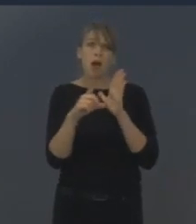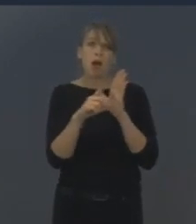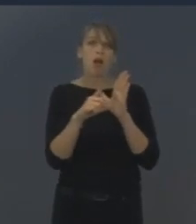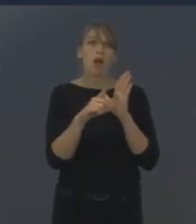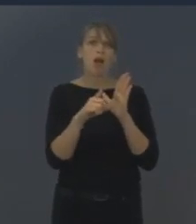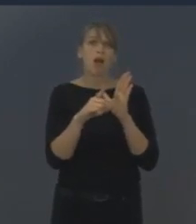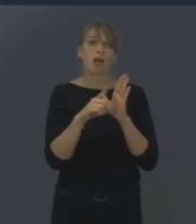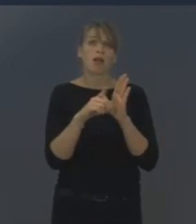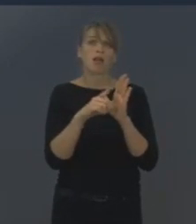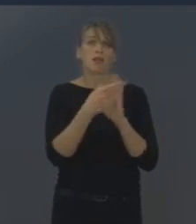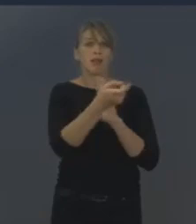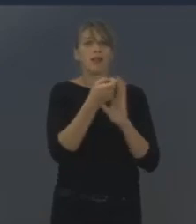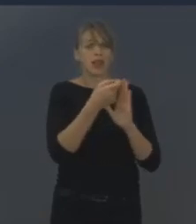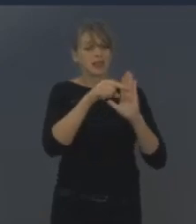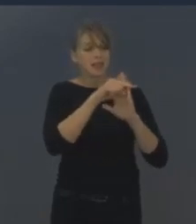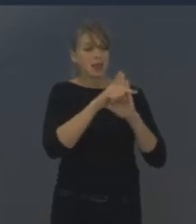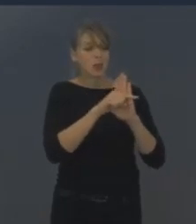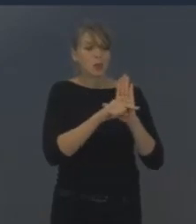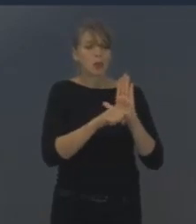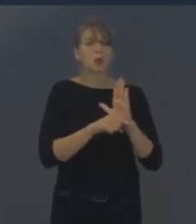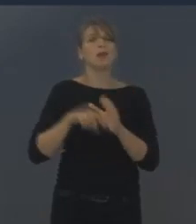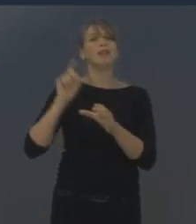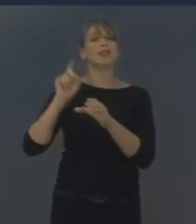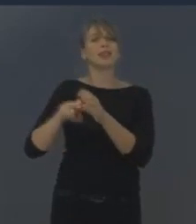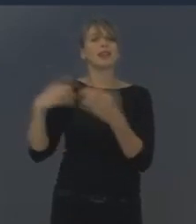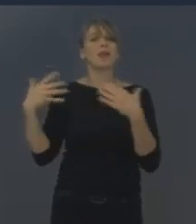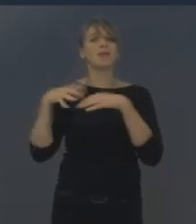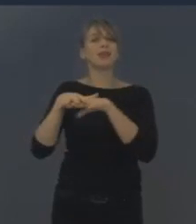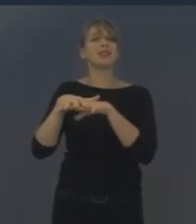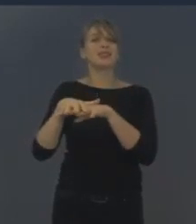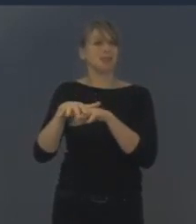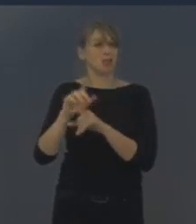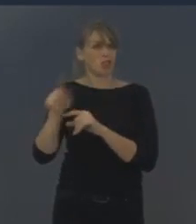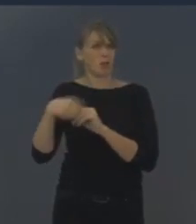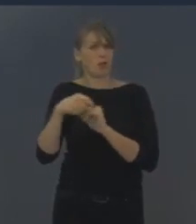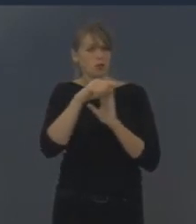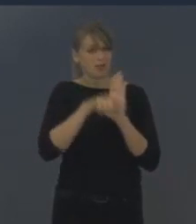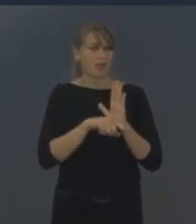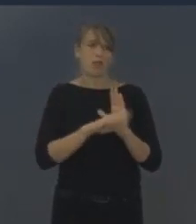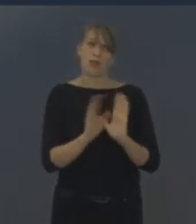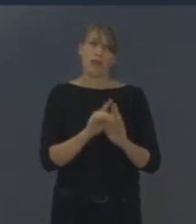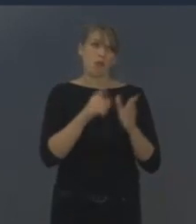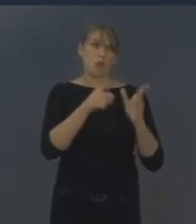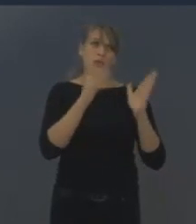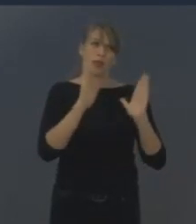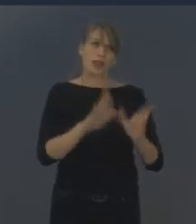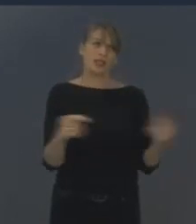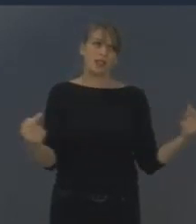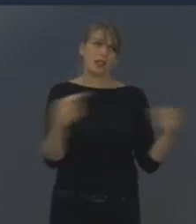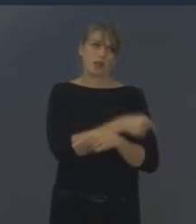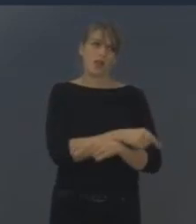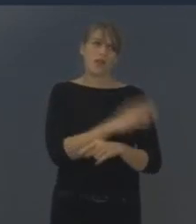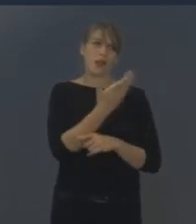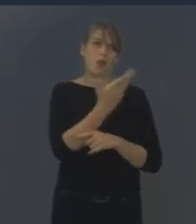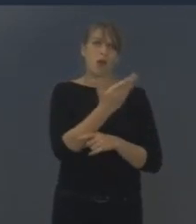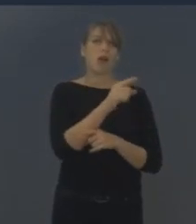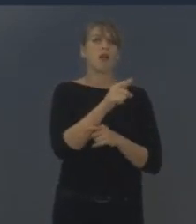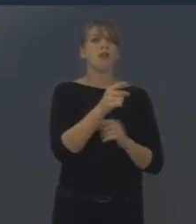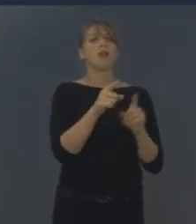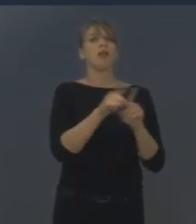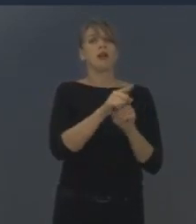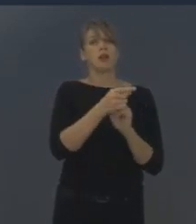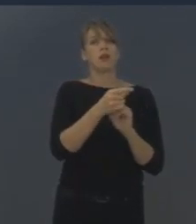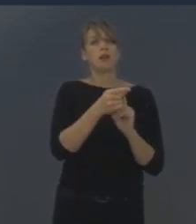consigné dans les statuts des syndicats mixtes, vous avez décidé de manière unilatérale de revenir sur la contribution dite